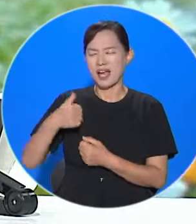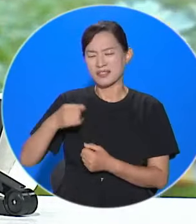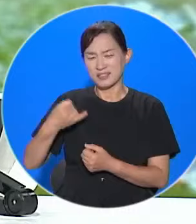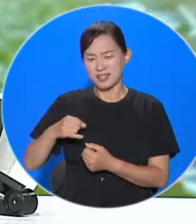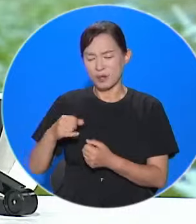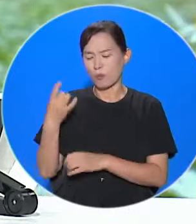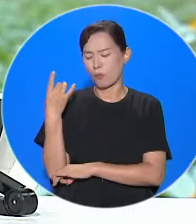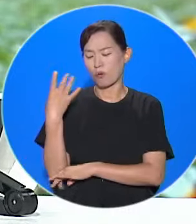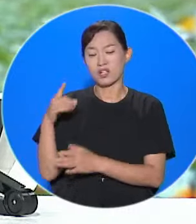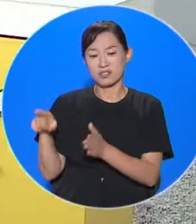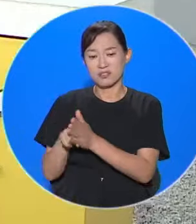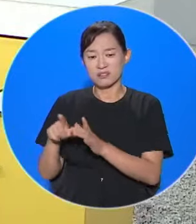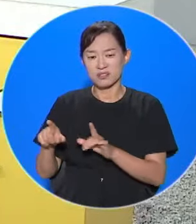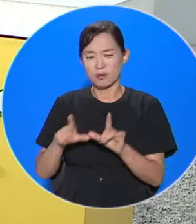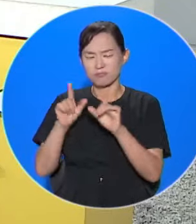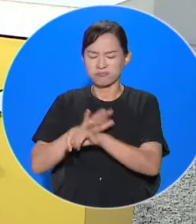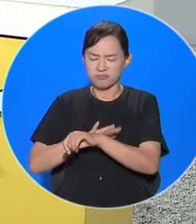했었는데. 네, 네.